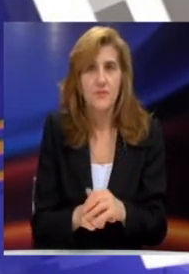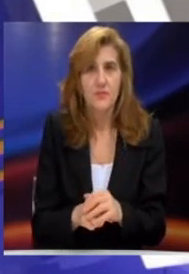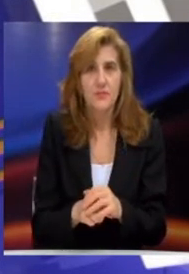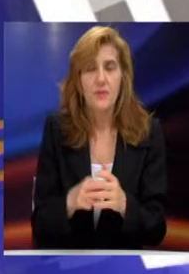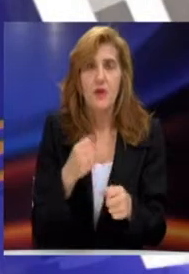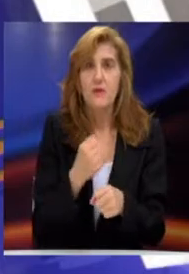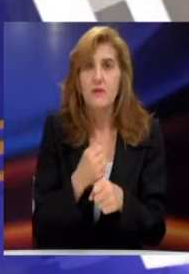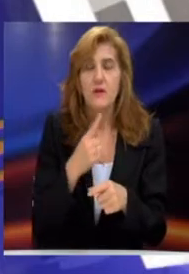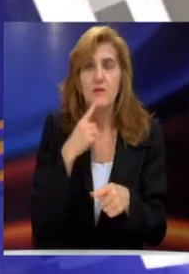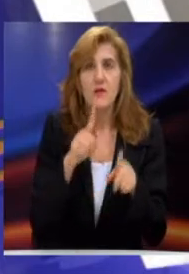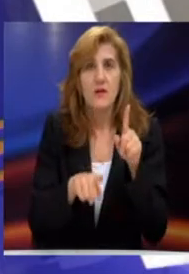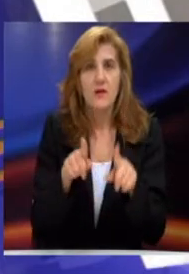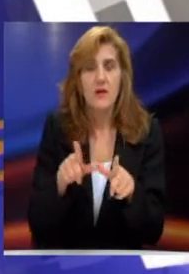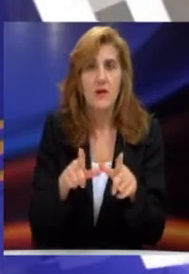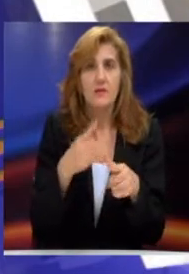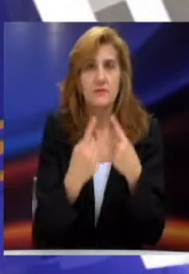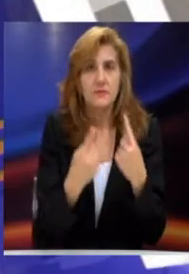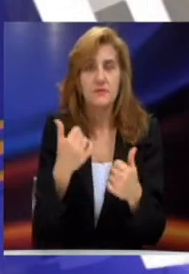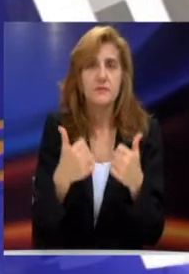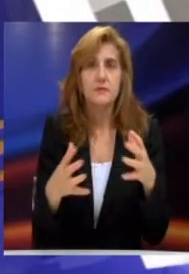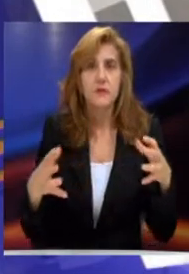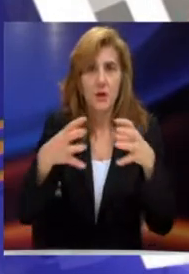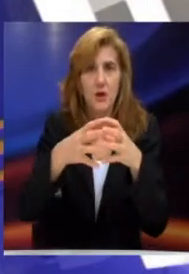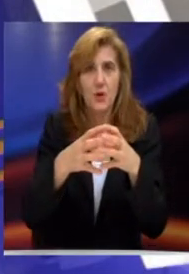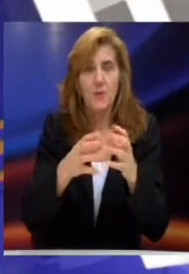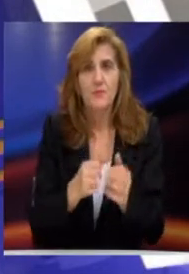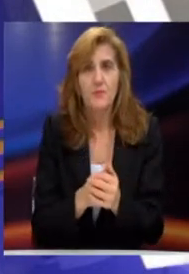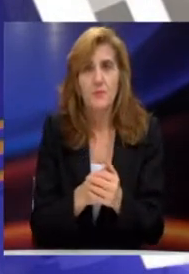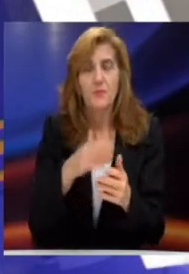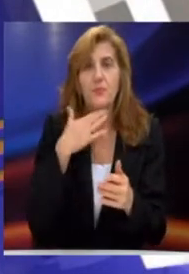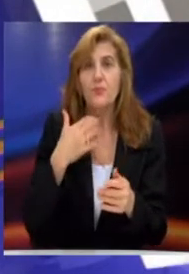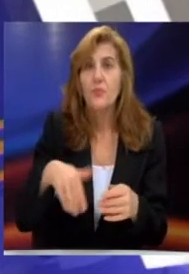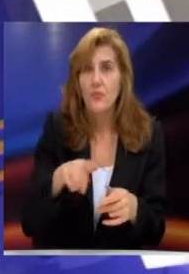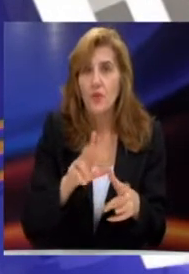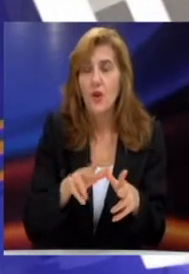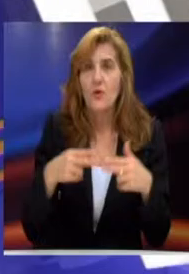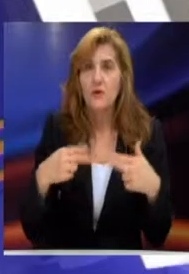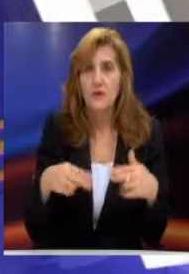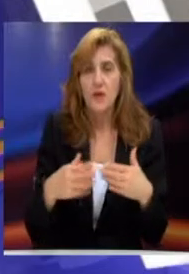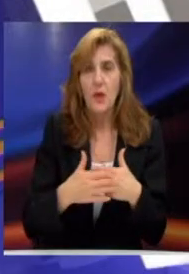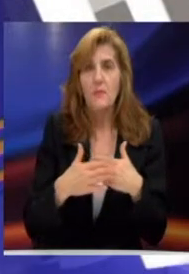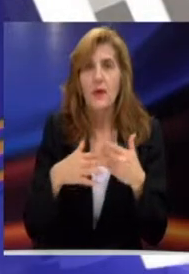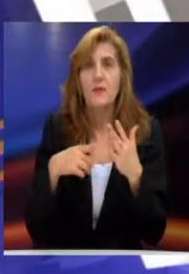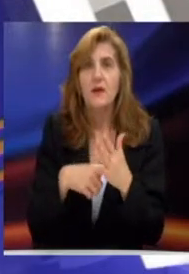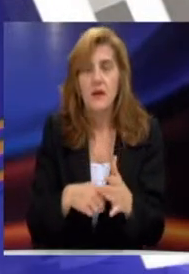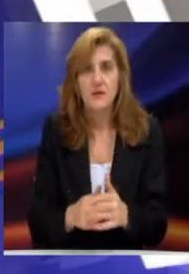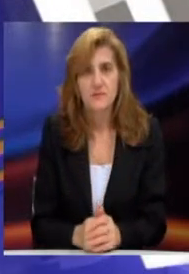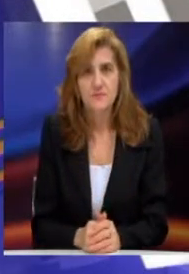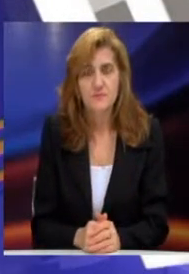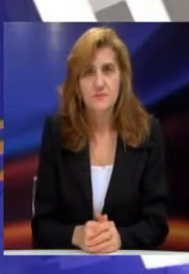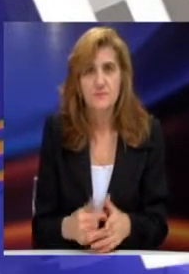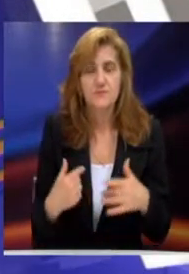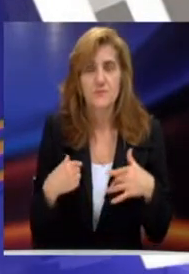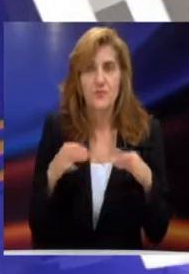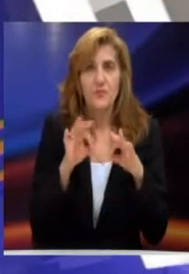rade. Neki đaci su se takmičili individualno, a neki u grupama. Mnogi od njih imali su treme pred nastup.